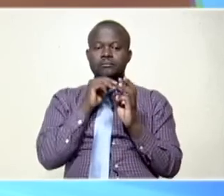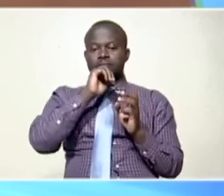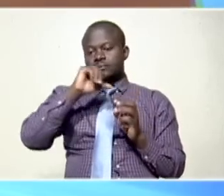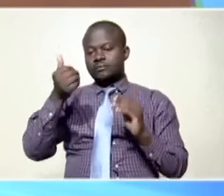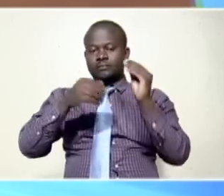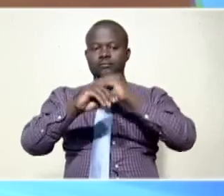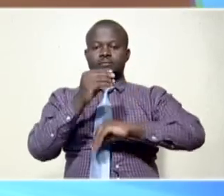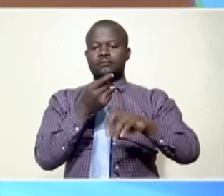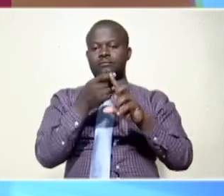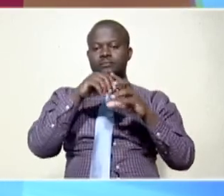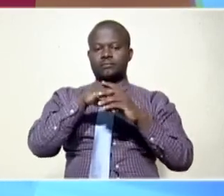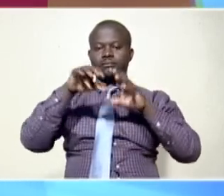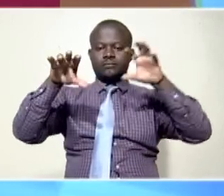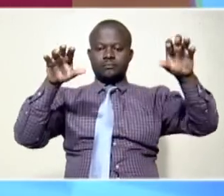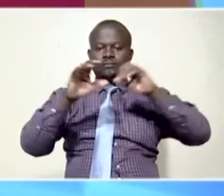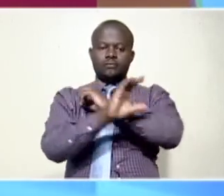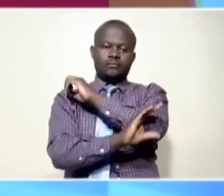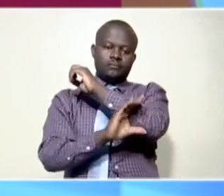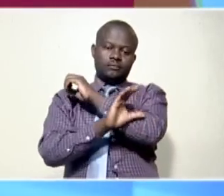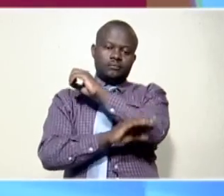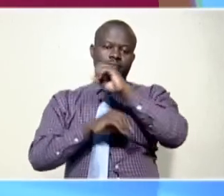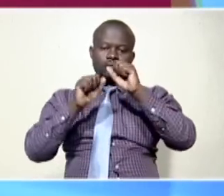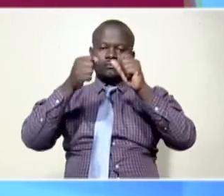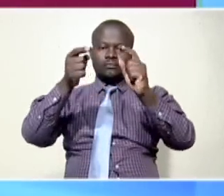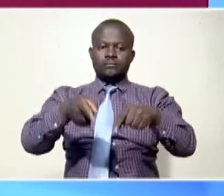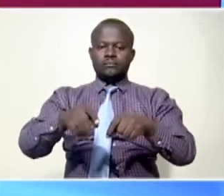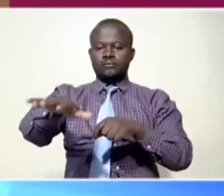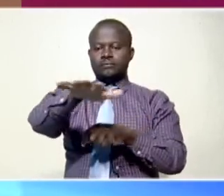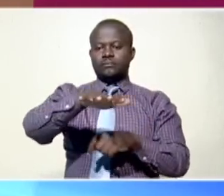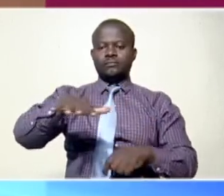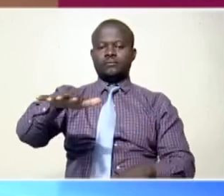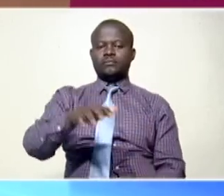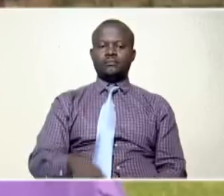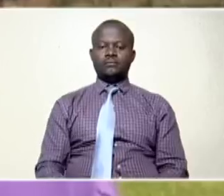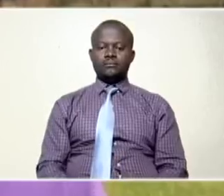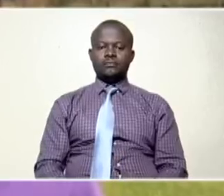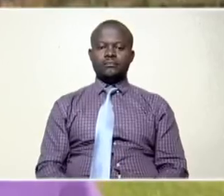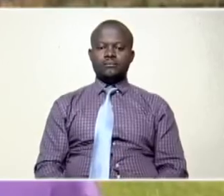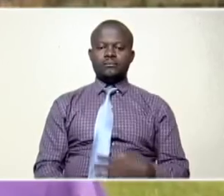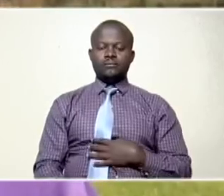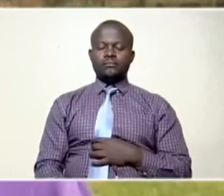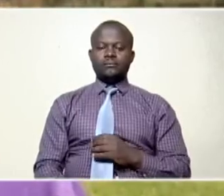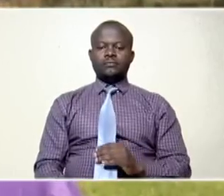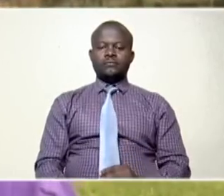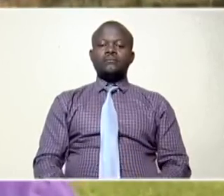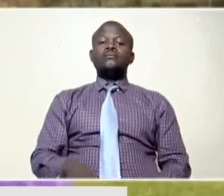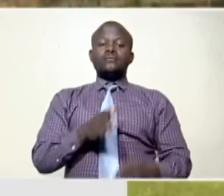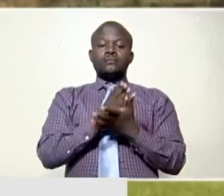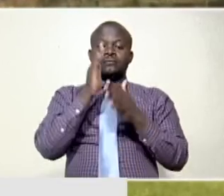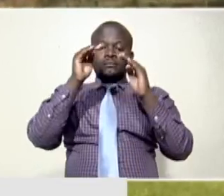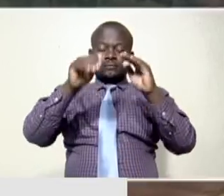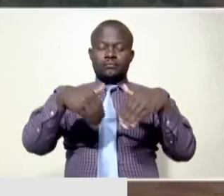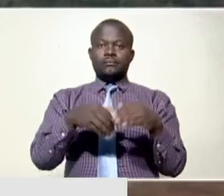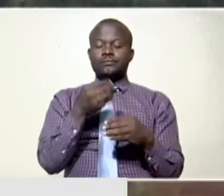bicuruzwa bituruka mu bindi bice by'igihugu bibasha kugerayo. Theogene Twibanire arakomeza. rako duhinga nyine umuntu akarya